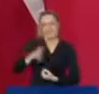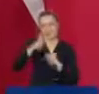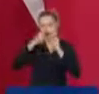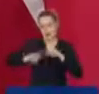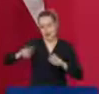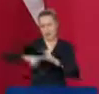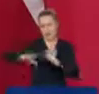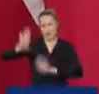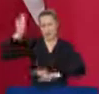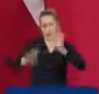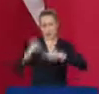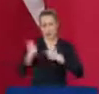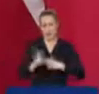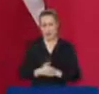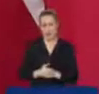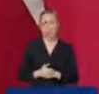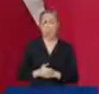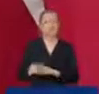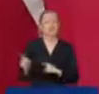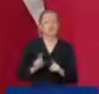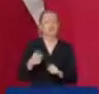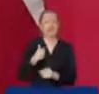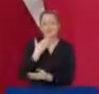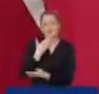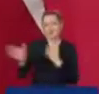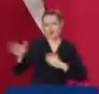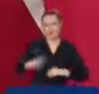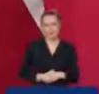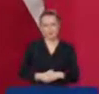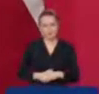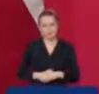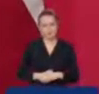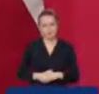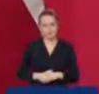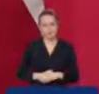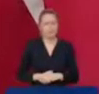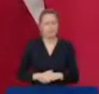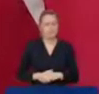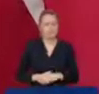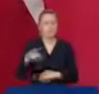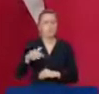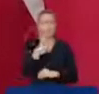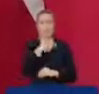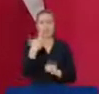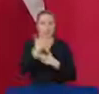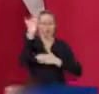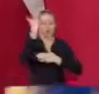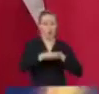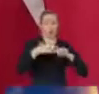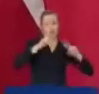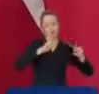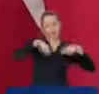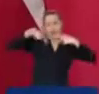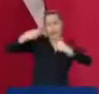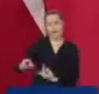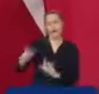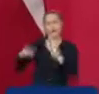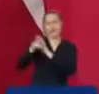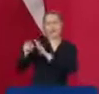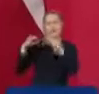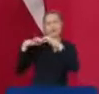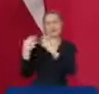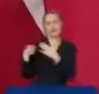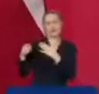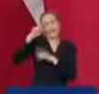znaczy, że ją, proszę Państwa, wetuję. Tym samym zamykam ten temat, oddaję to Sejmowi z powrotem do rozważenia i